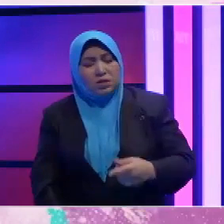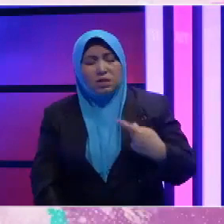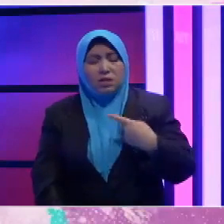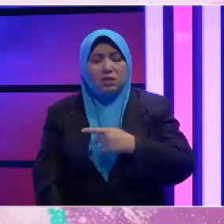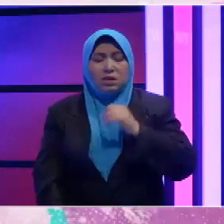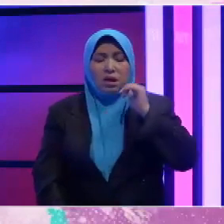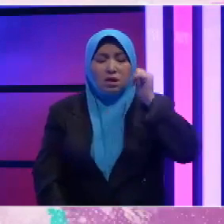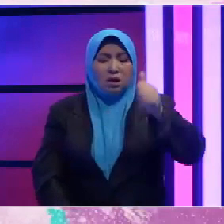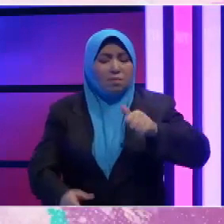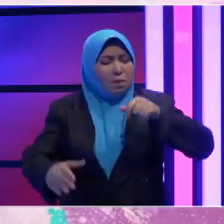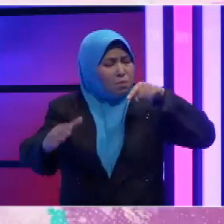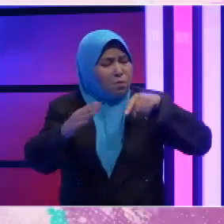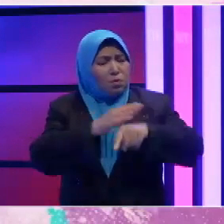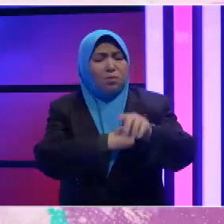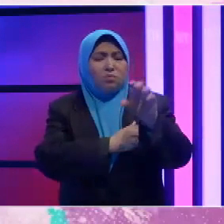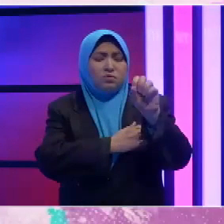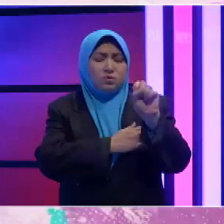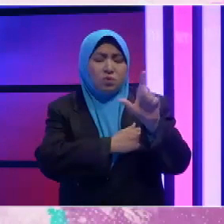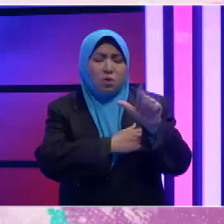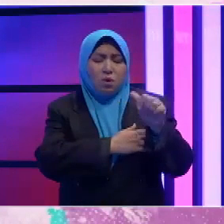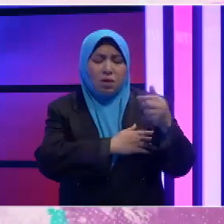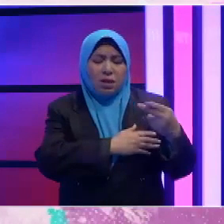لنبيتنه وأهله